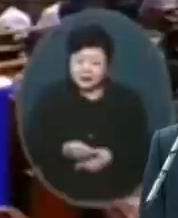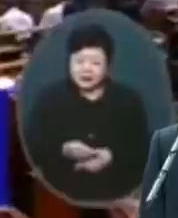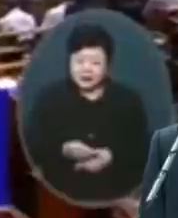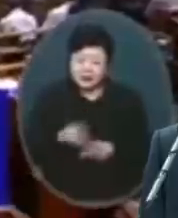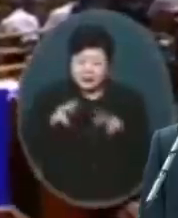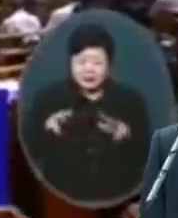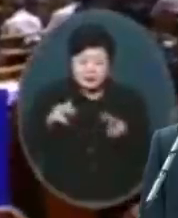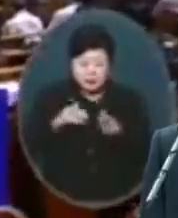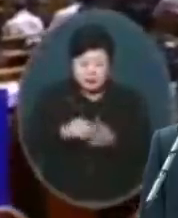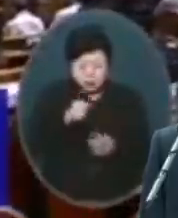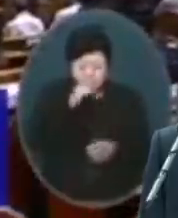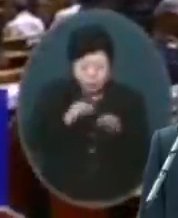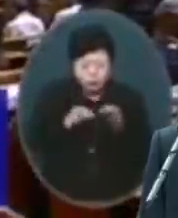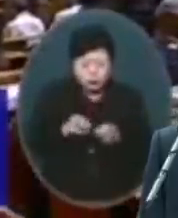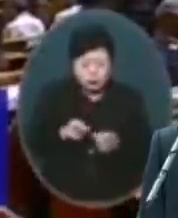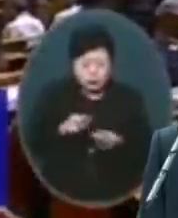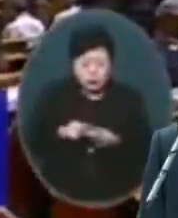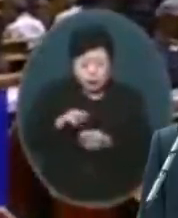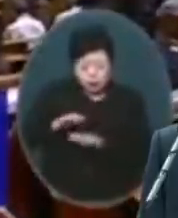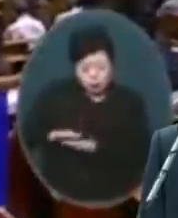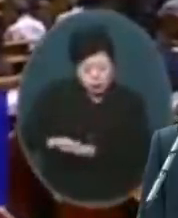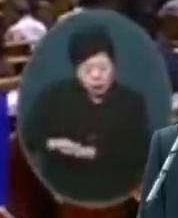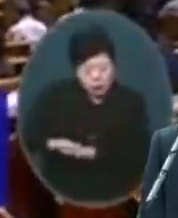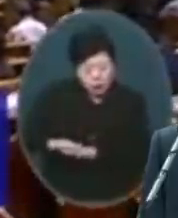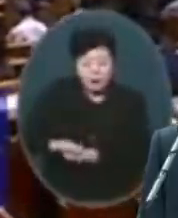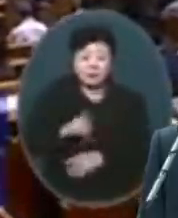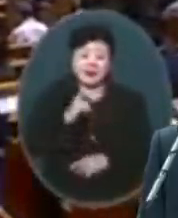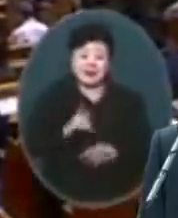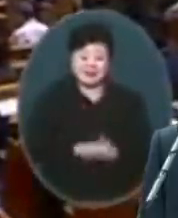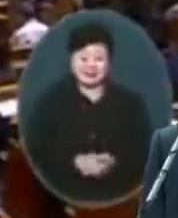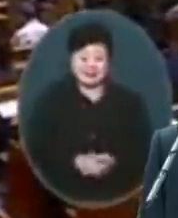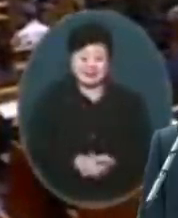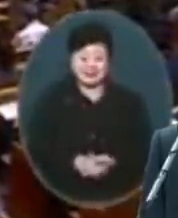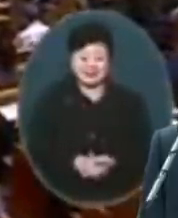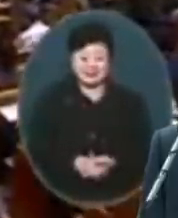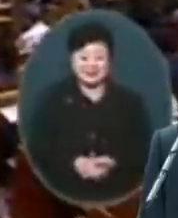그대는 지금까지 좋은 포도주를 두었다 하니라.